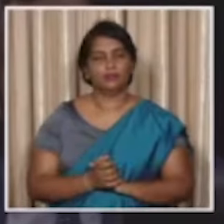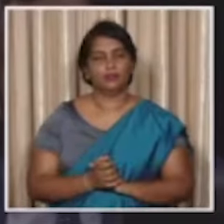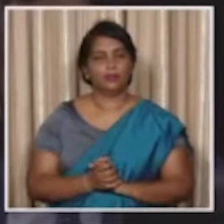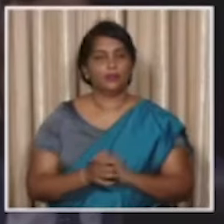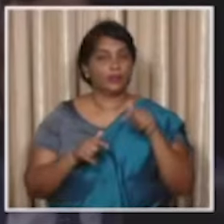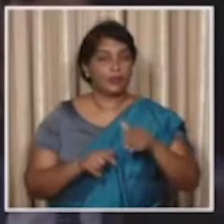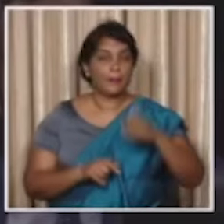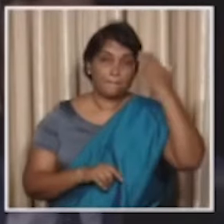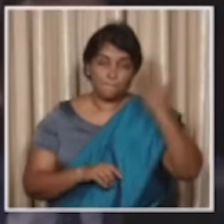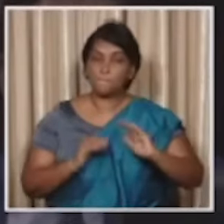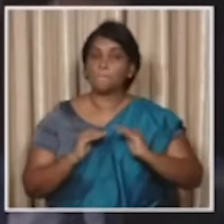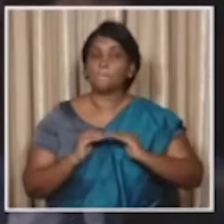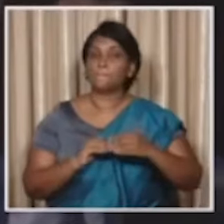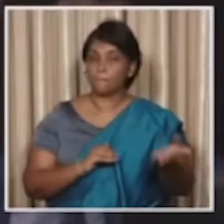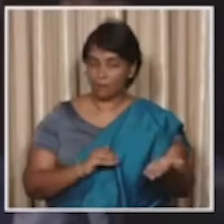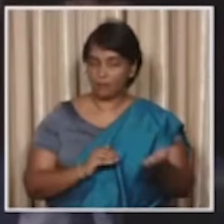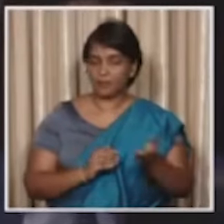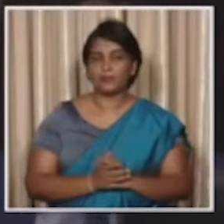දැන්